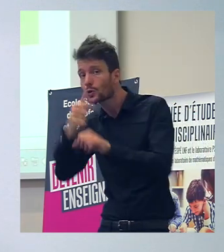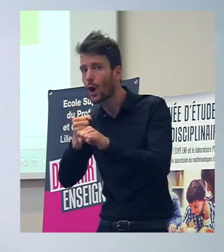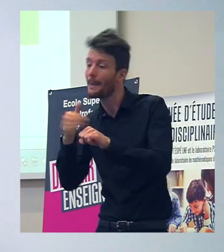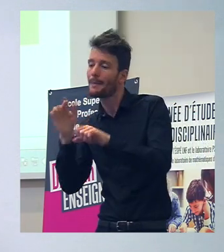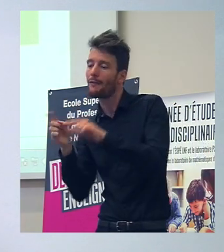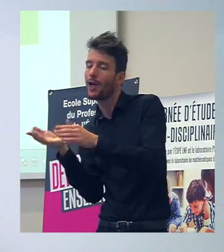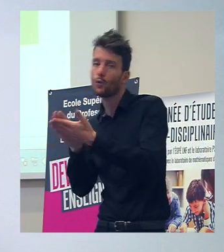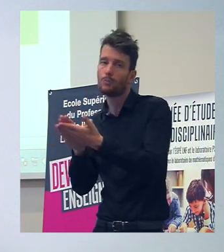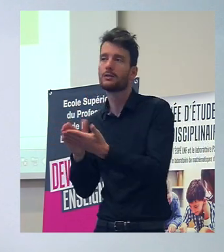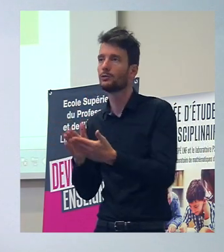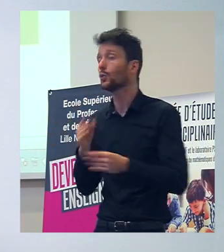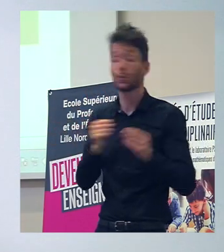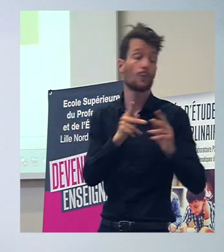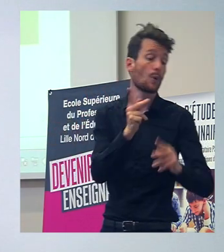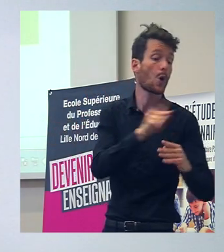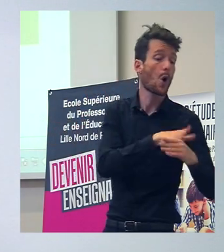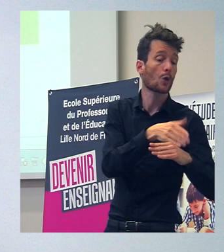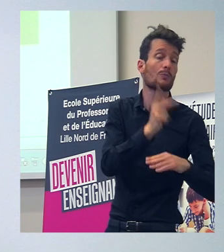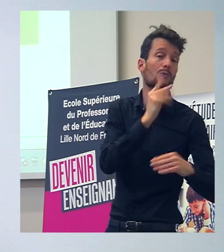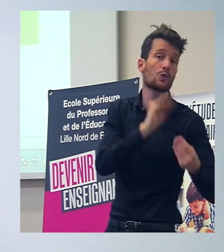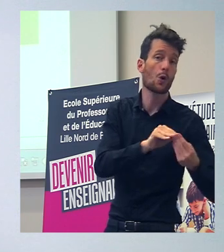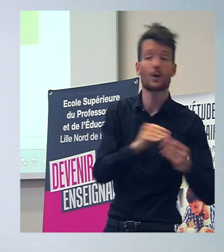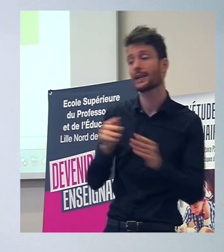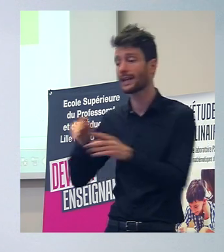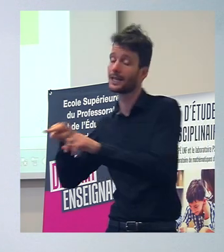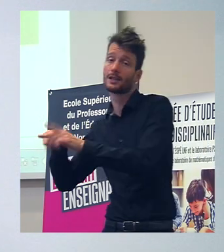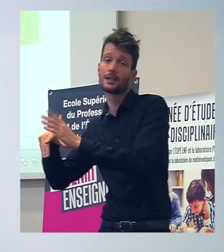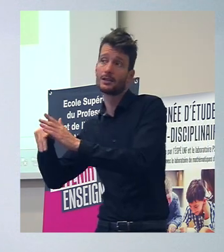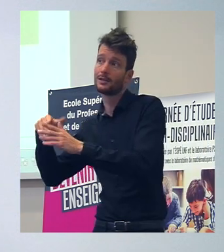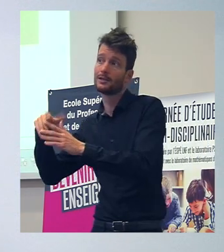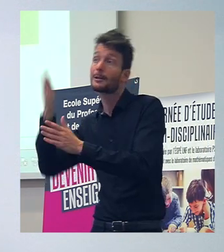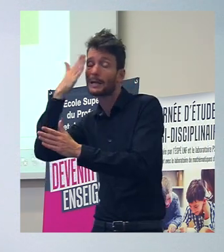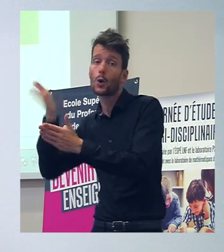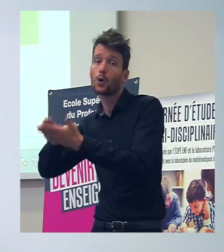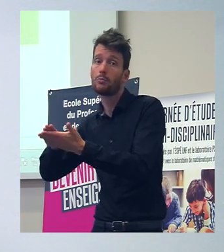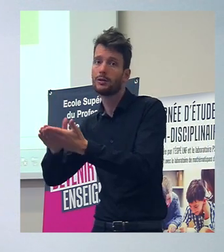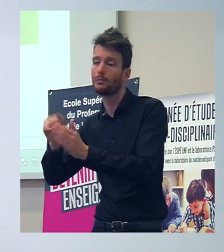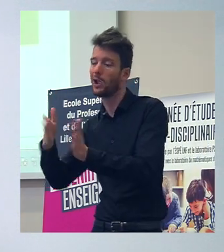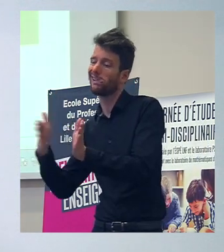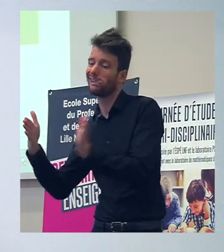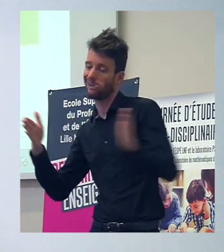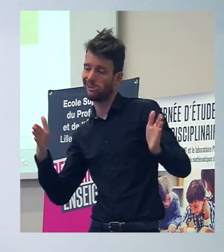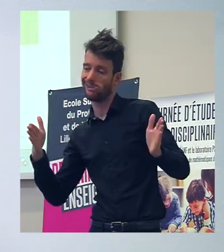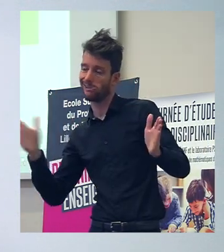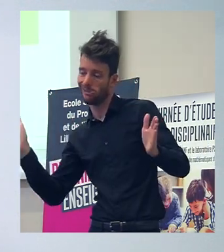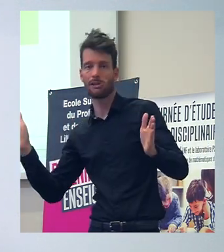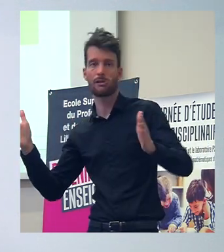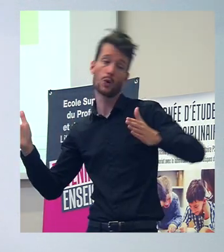y entrer plus tôt. Et on peut, en cas de redoublement, terminé un petit peu plus